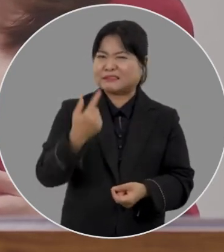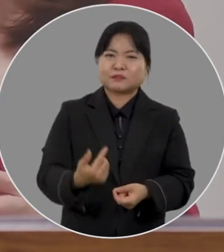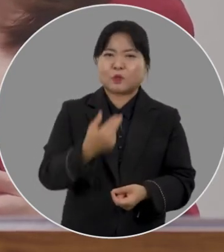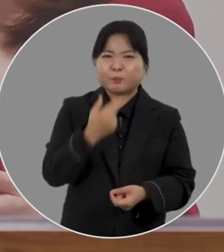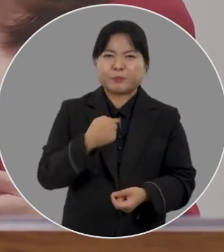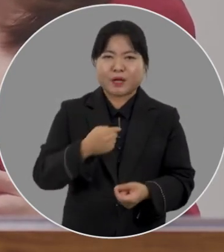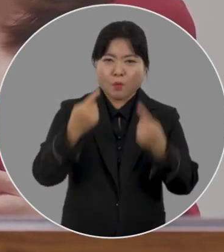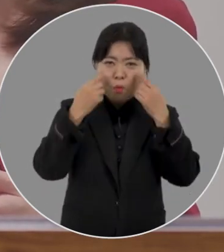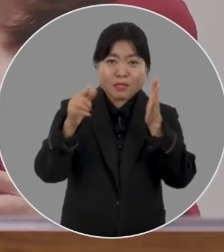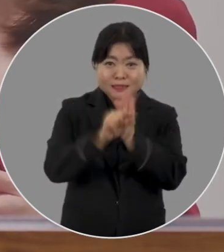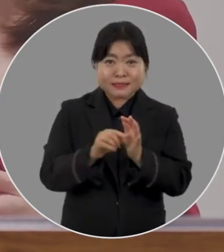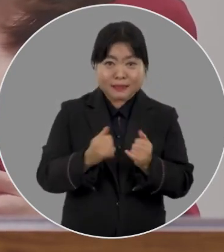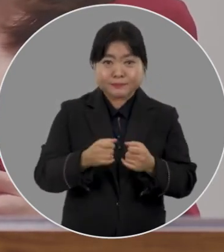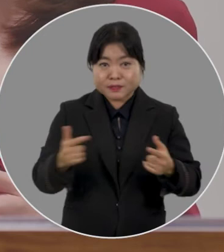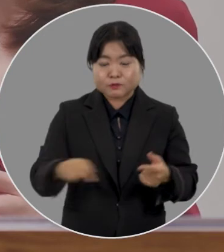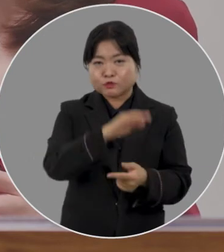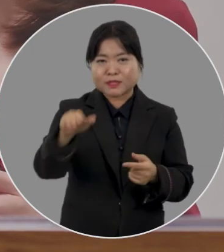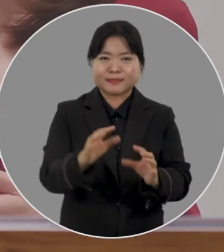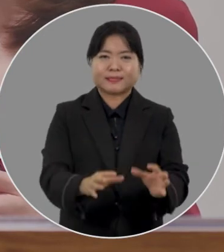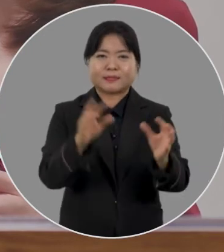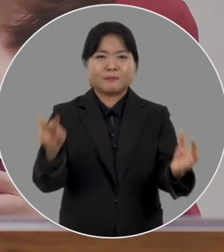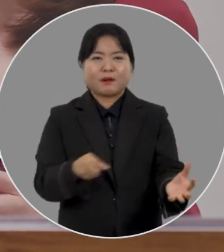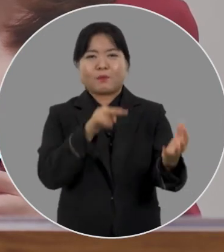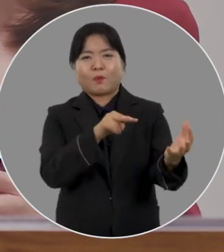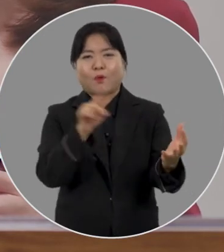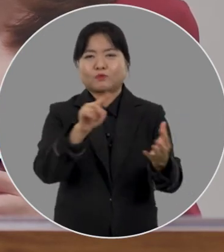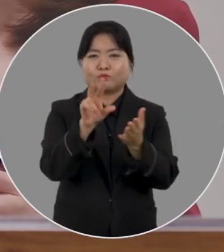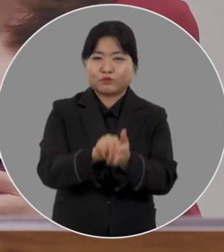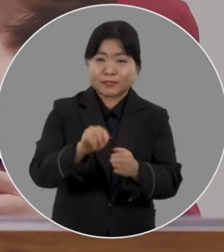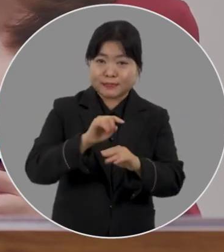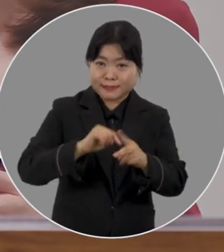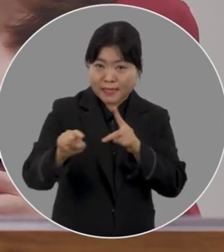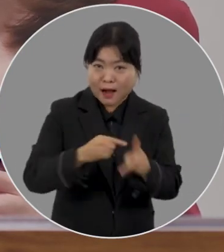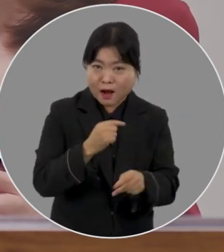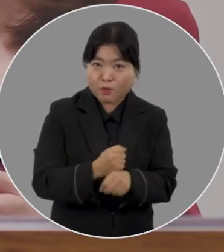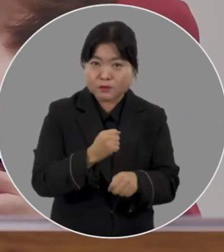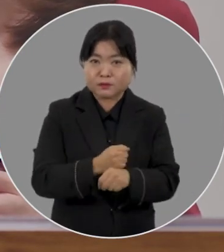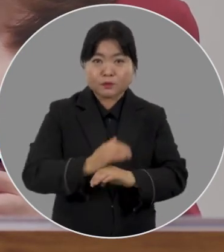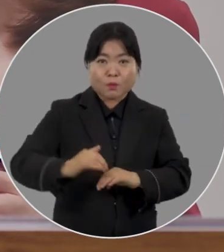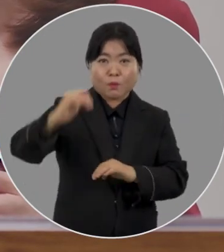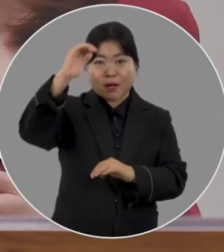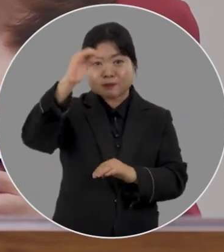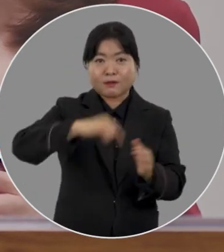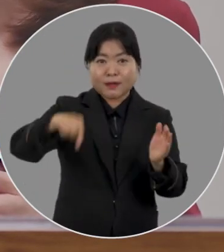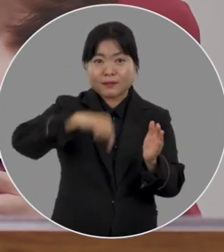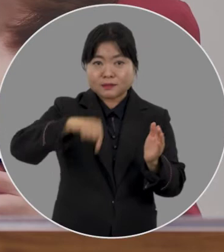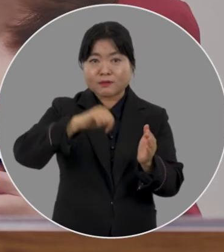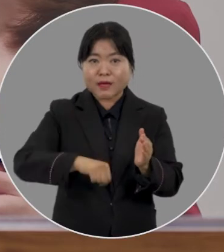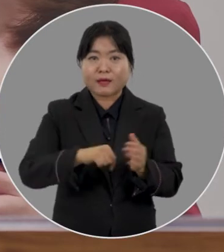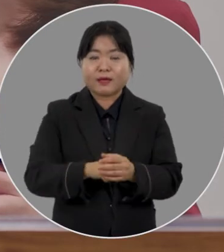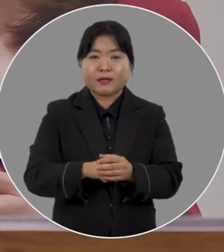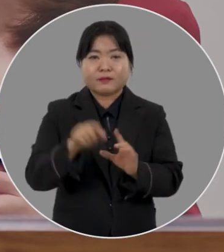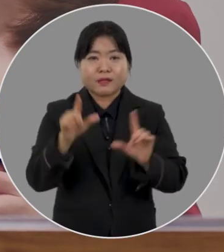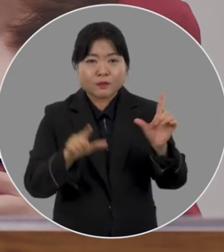없다라는 확신에 찬 사람들은 이런 우리가 세상을 바라보고 어떤 문제를 이해하고 하는 과정에